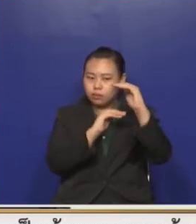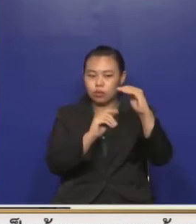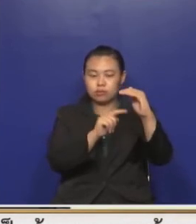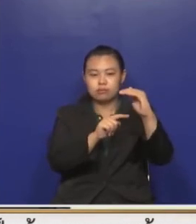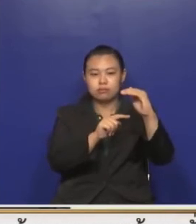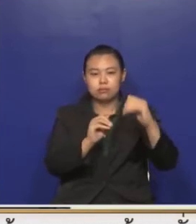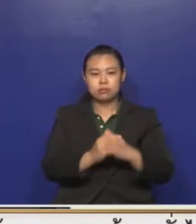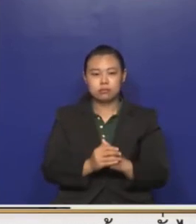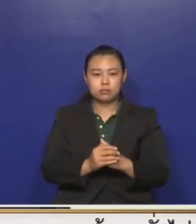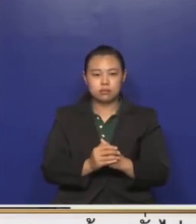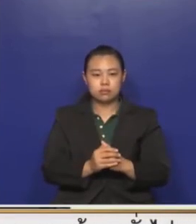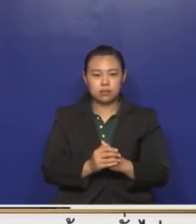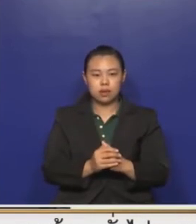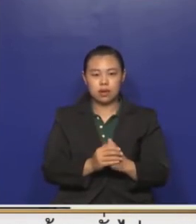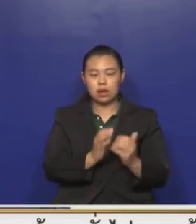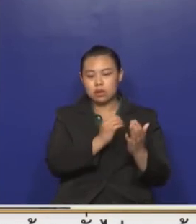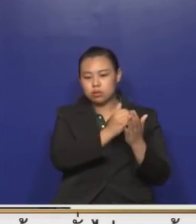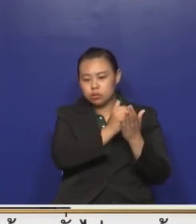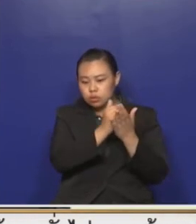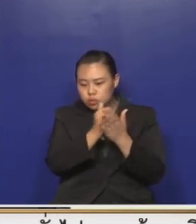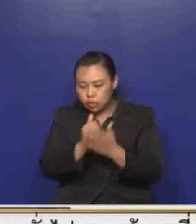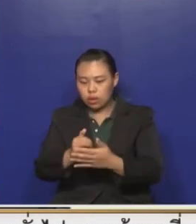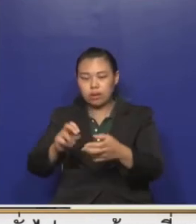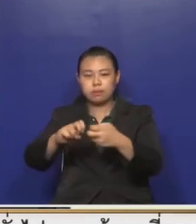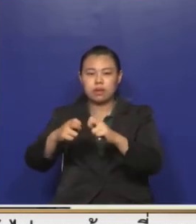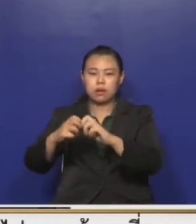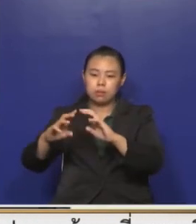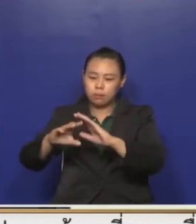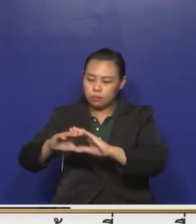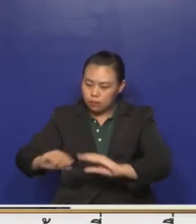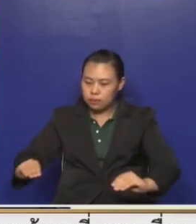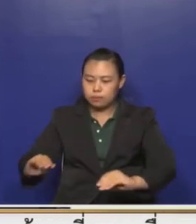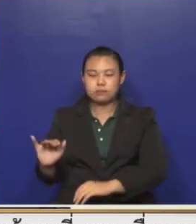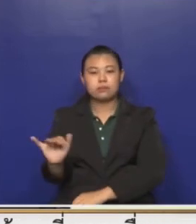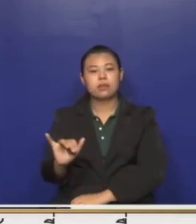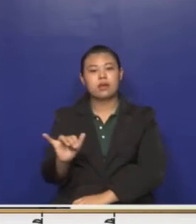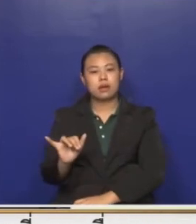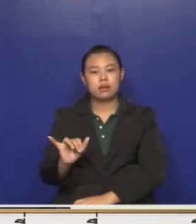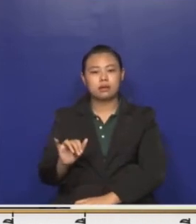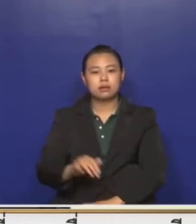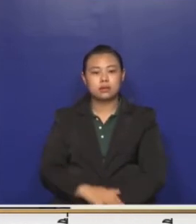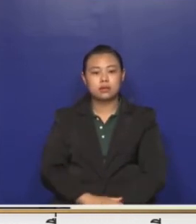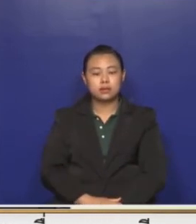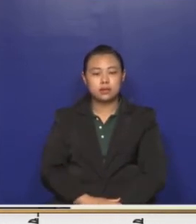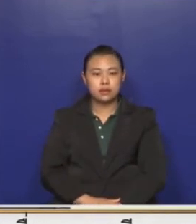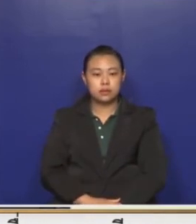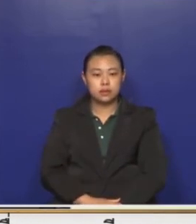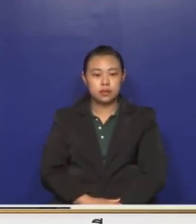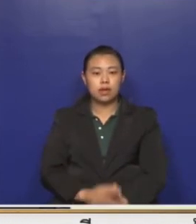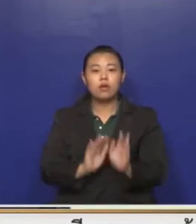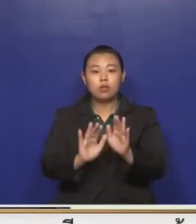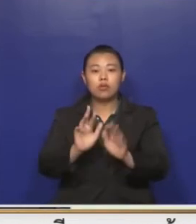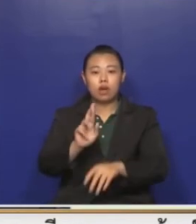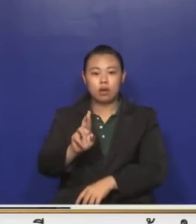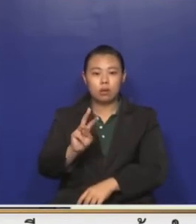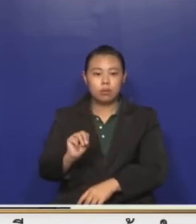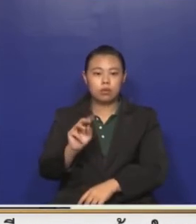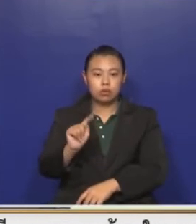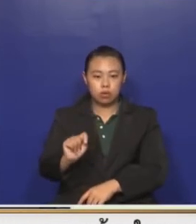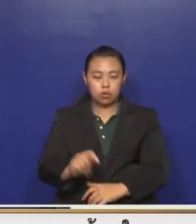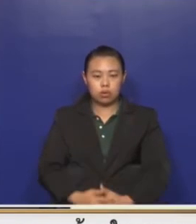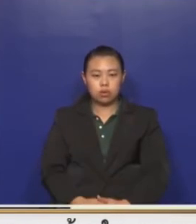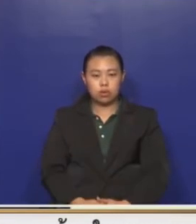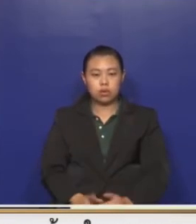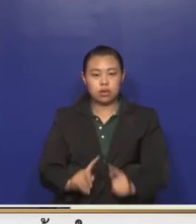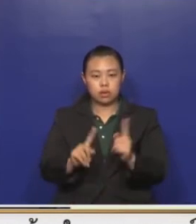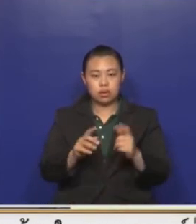มารถทำให้ปัญหาแก้ไขไปได้อย่ที่เราปราธนาก็ฝากตรงนี้ไปยังท่านรตมติด้วยนะครับ